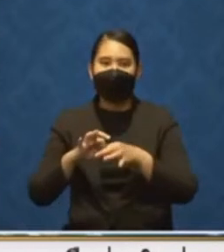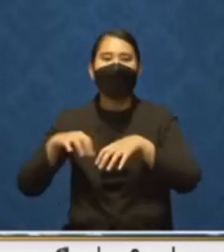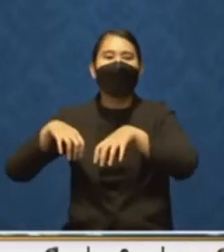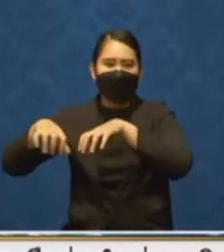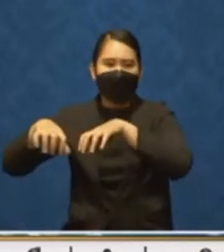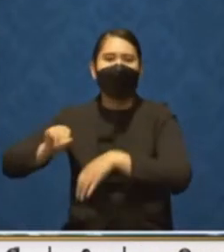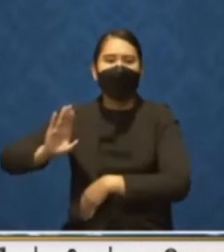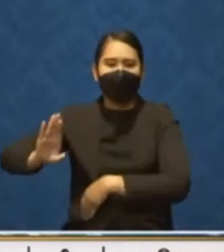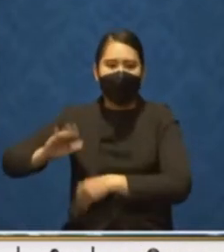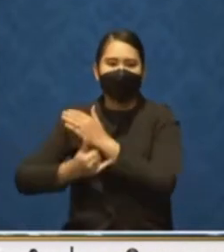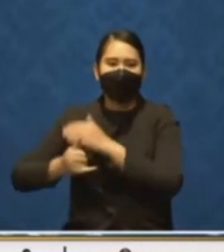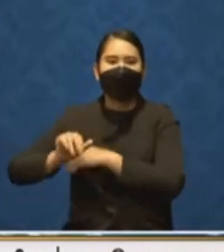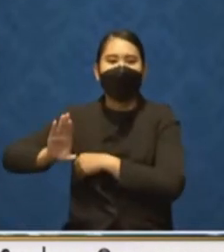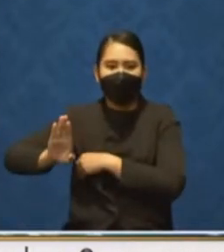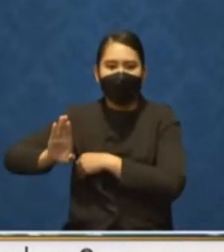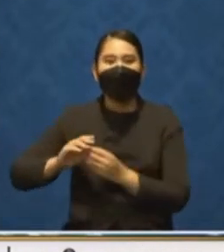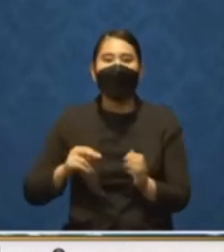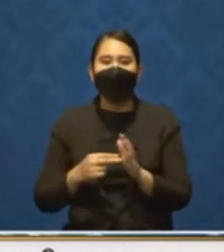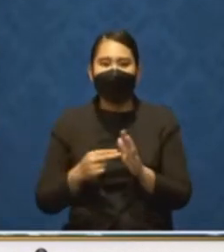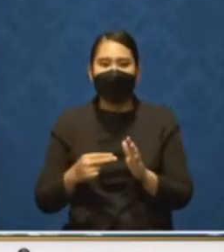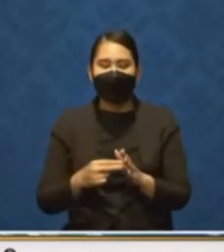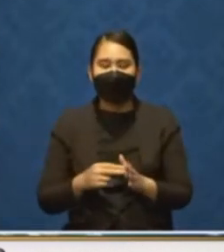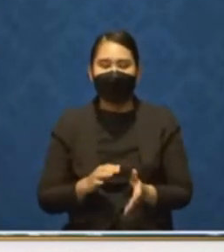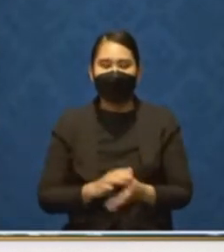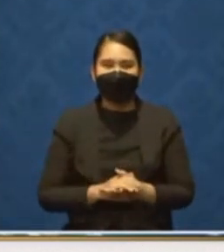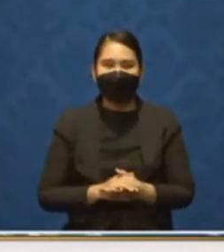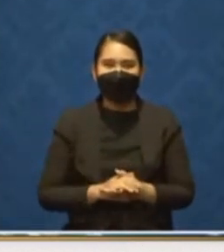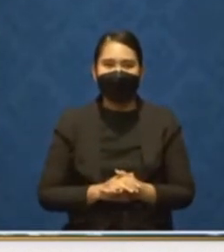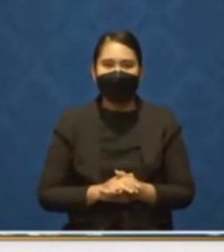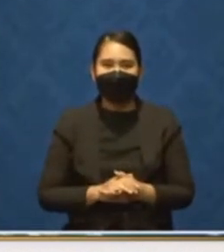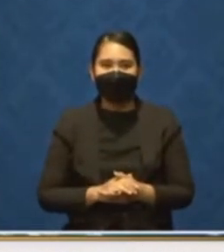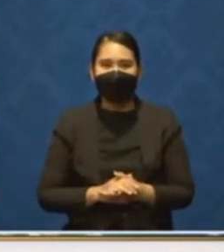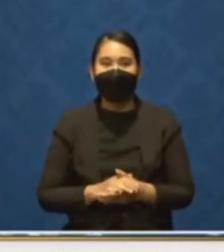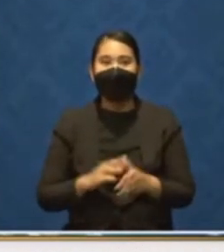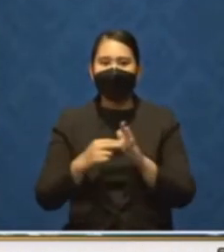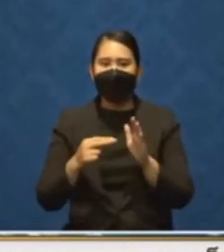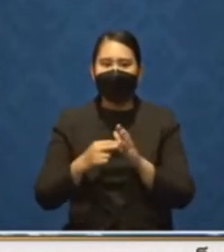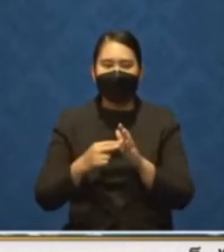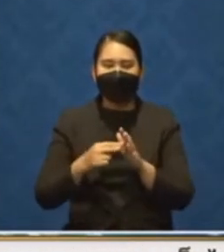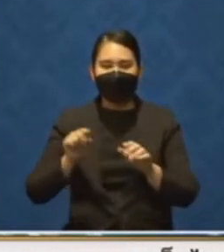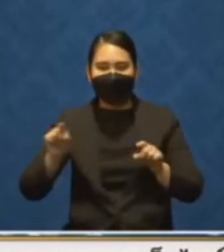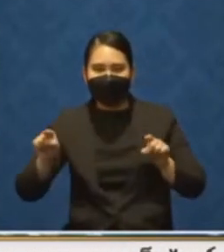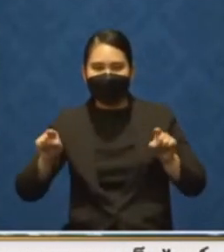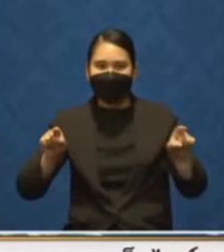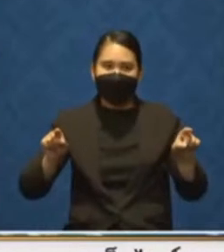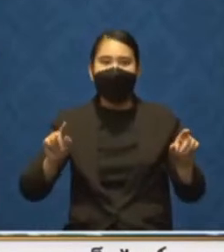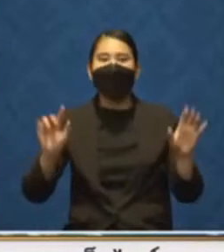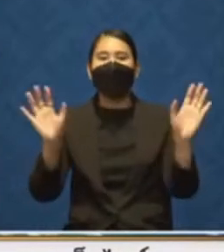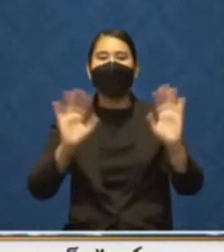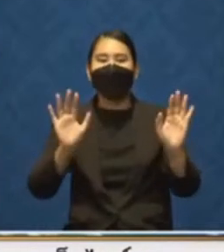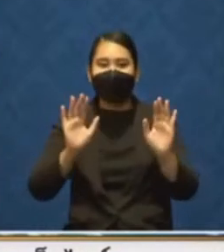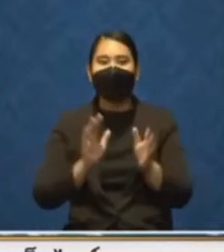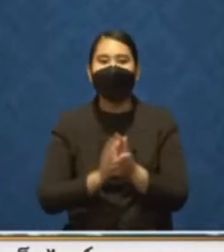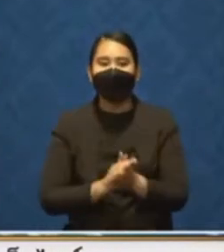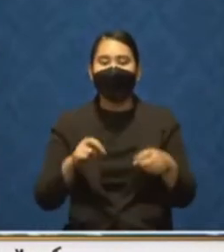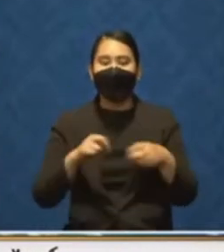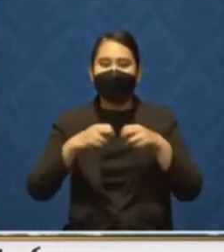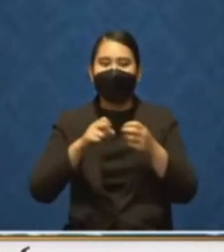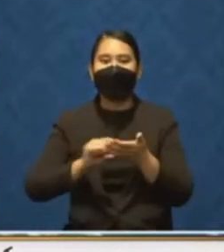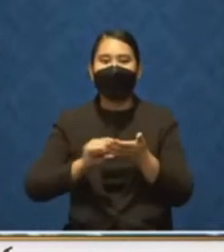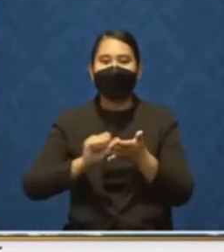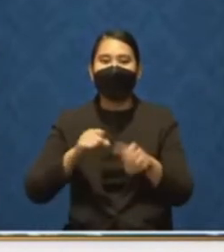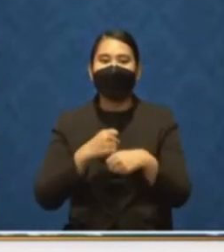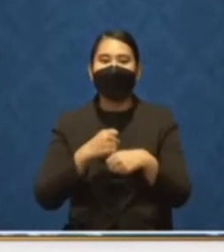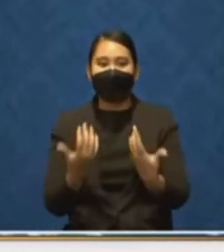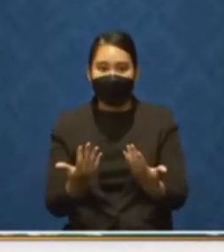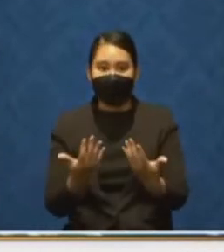เขากำลังจะเข้าข้างใครก็ต้องต้องมันไม่ควรมันก็ต้องพยายามหาทางว่าจะแก้ไขมาอย่างไรในทางที่